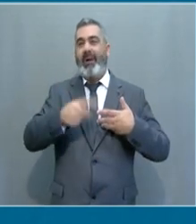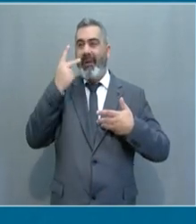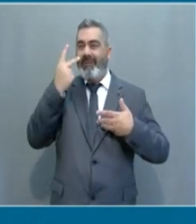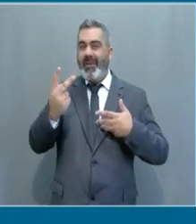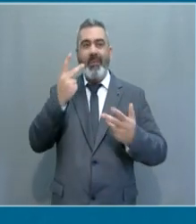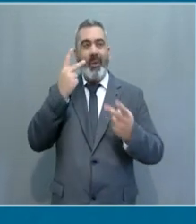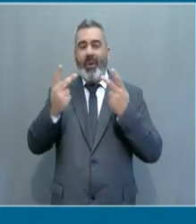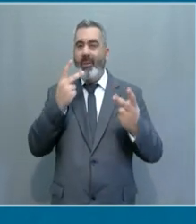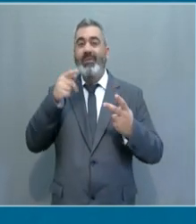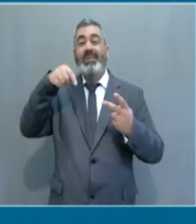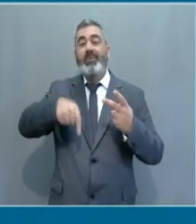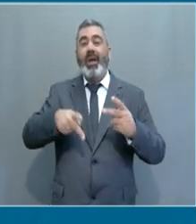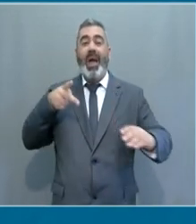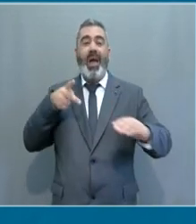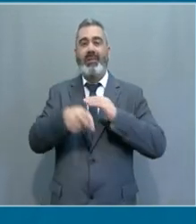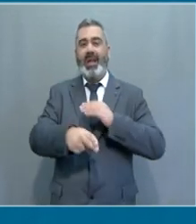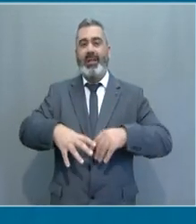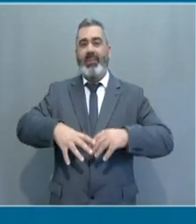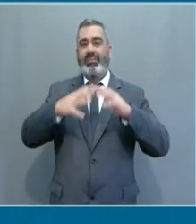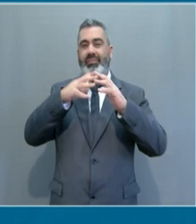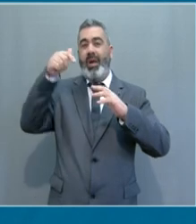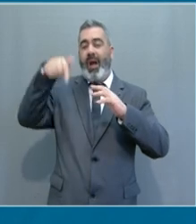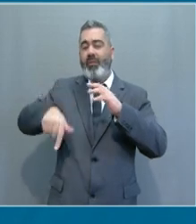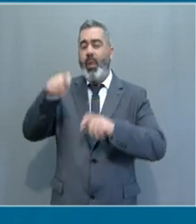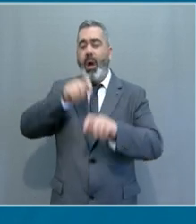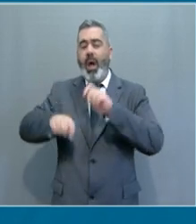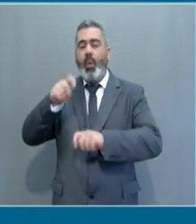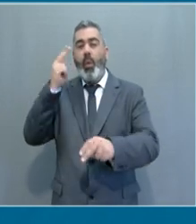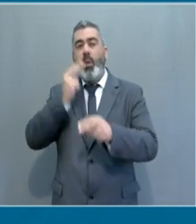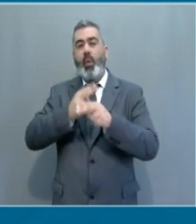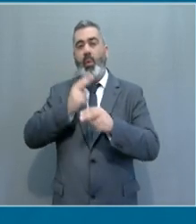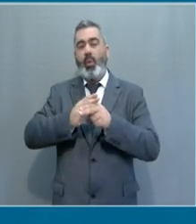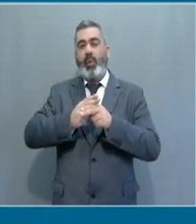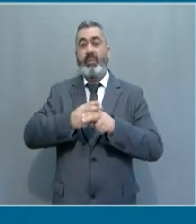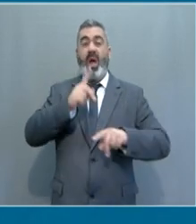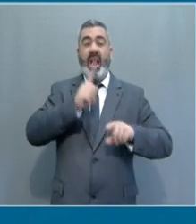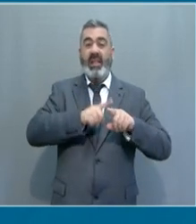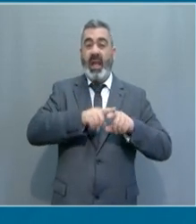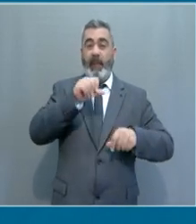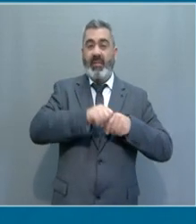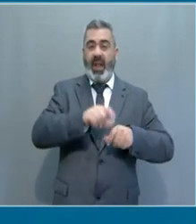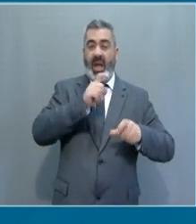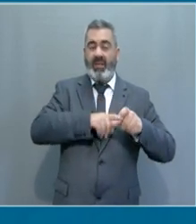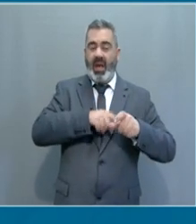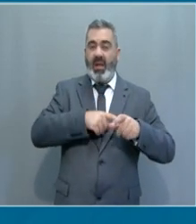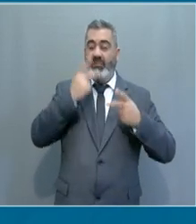σας στα εγγένεια ενός τόσο σημαντικού έργου για την εταιρεία μας, αλλά για τη χώρα.